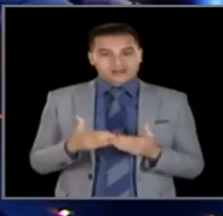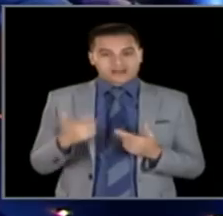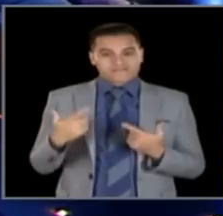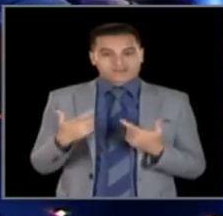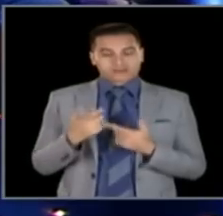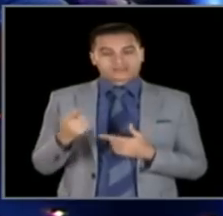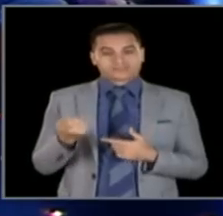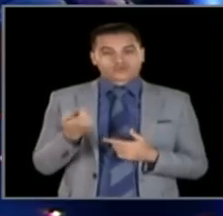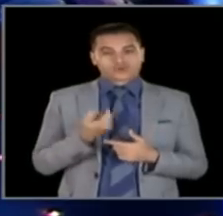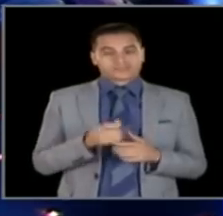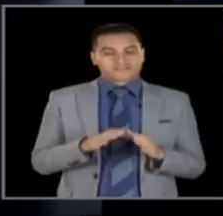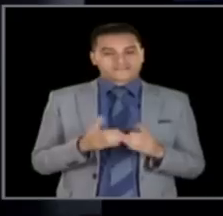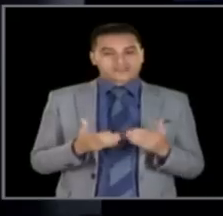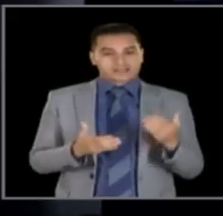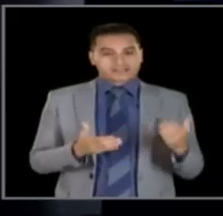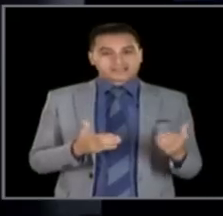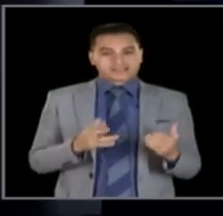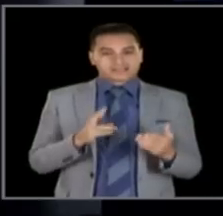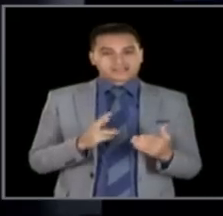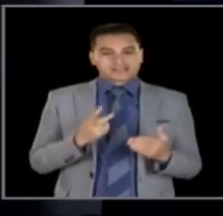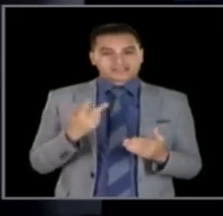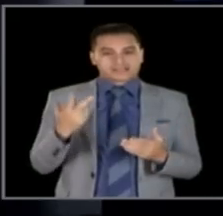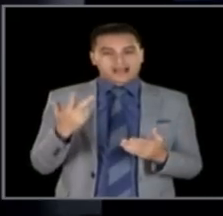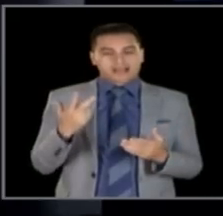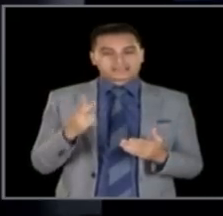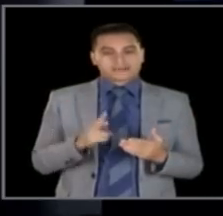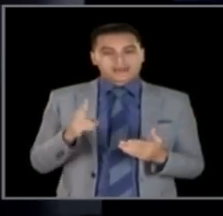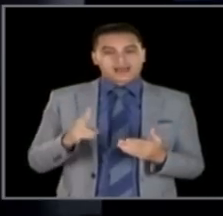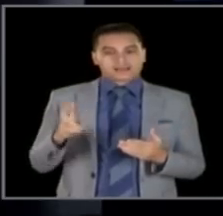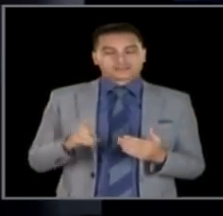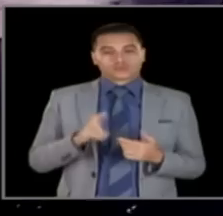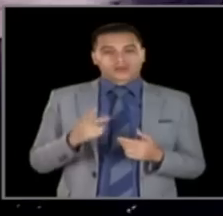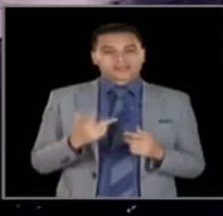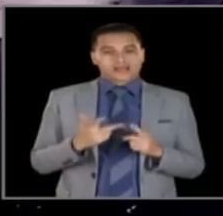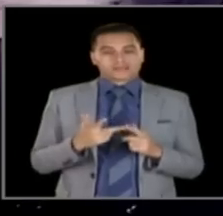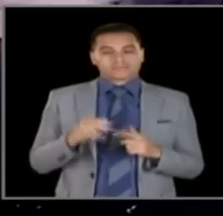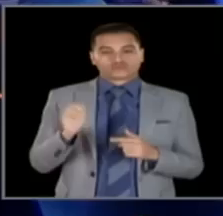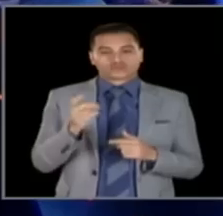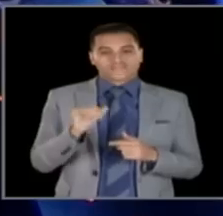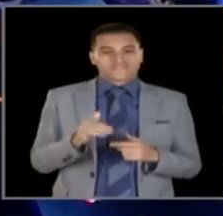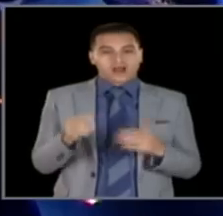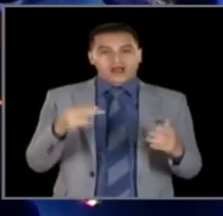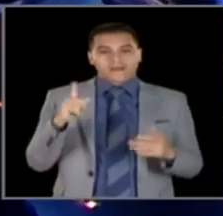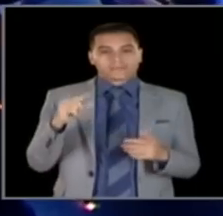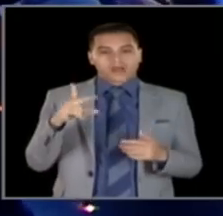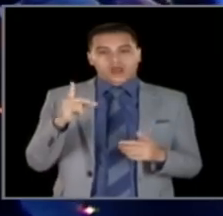فايترز 55، 3 سبعات. السؤال الثالث، مصطفى عبد اللطيف. اتفضل يا مصطفى.